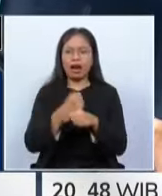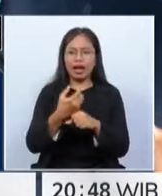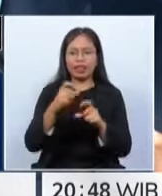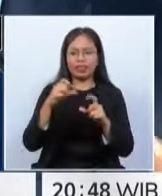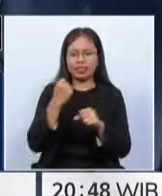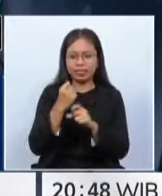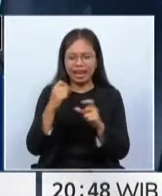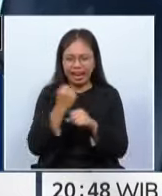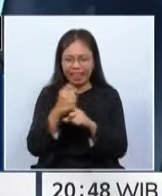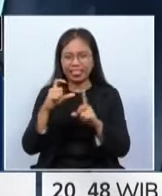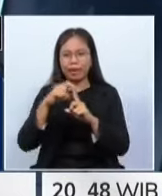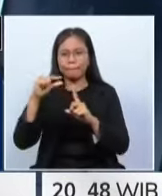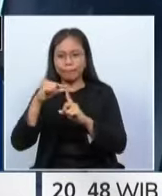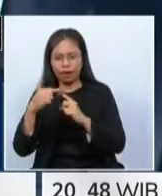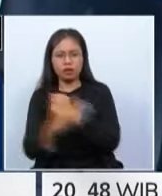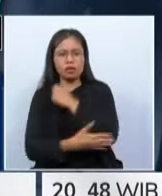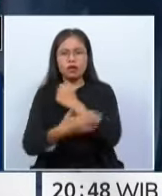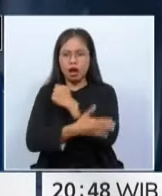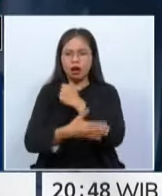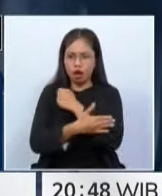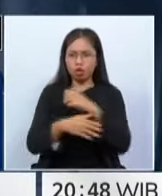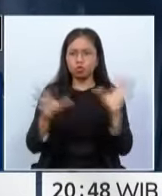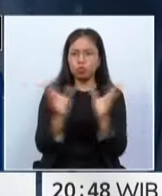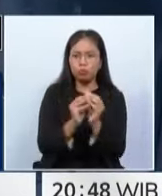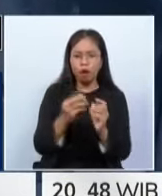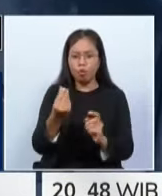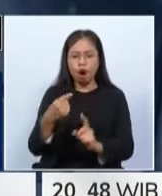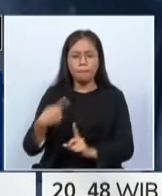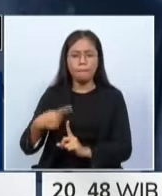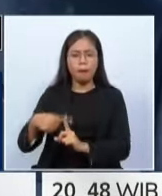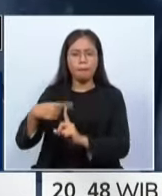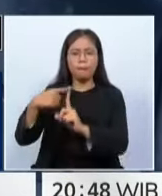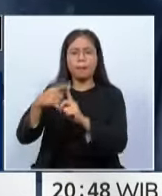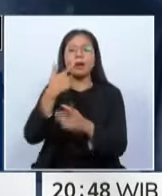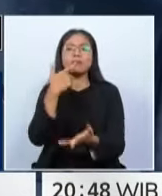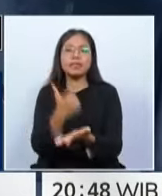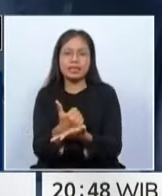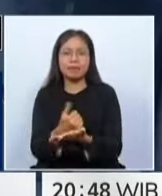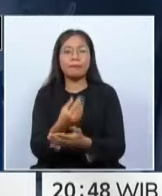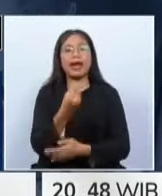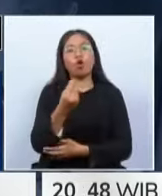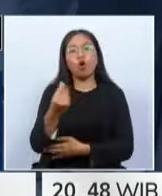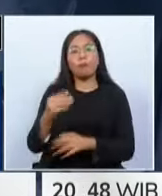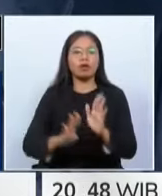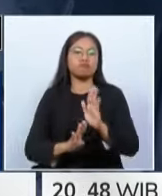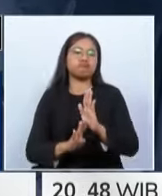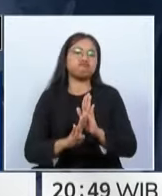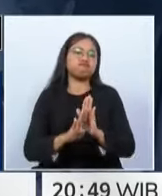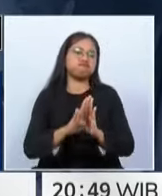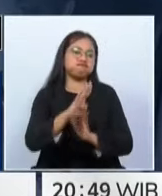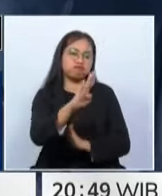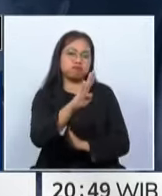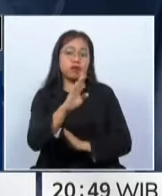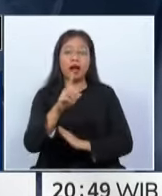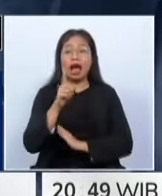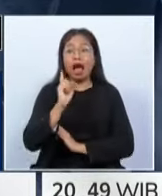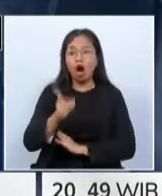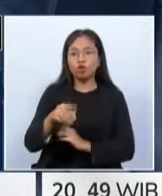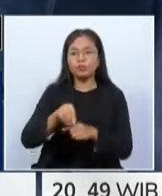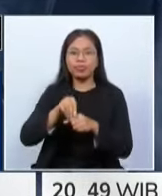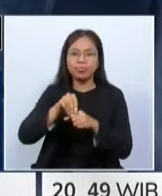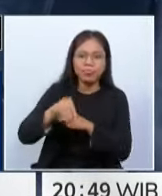kita Karena itulah pertumbuhan ekonomi menjadi penting dengan pertumbuhan ekonomi yang merata dan berkualitas